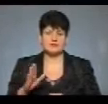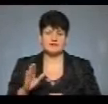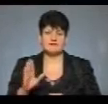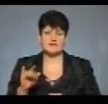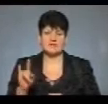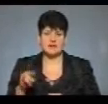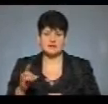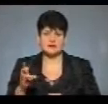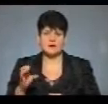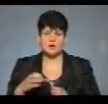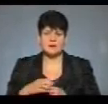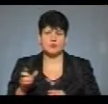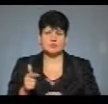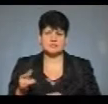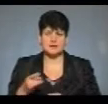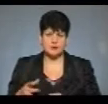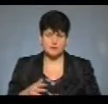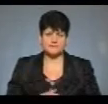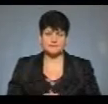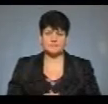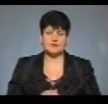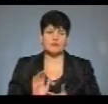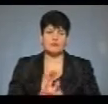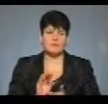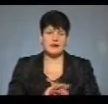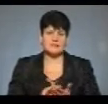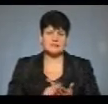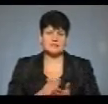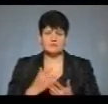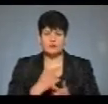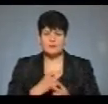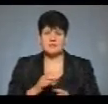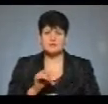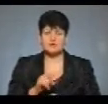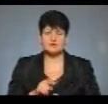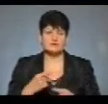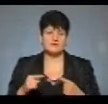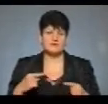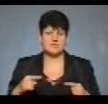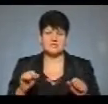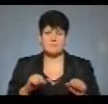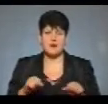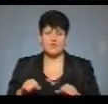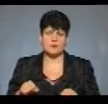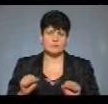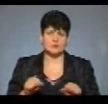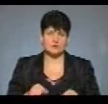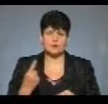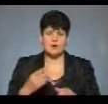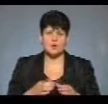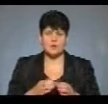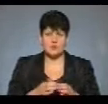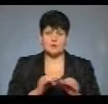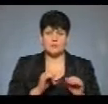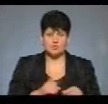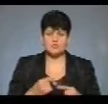громада Гусятинський район. І в пресі з'явилася інформація про те, що вони опинилися в різних правових статусах. Одна громада дієздатна, інша